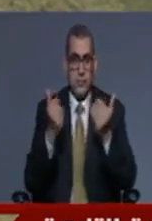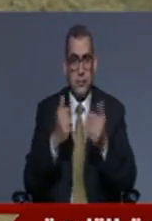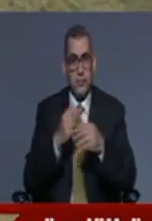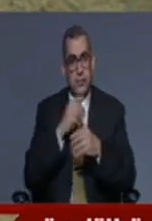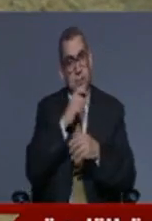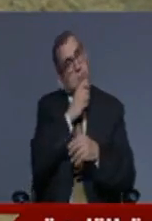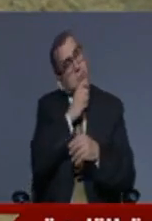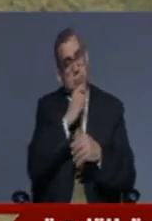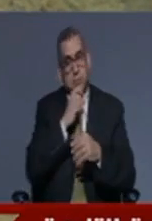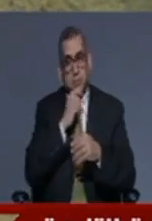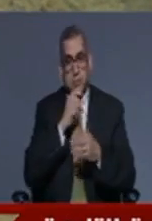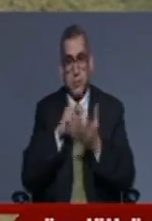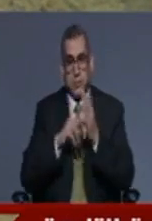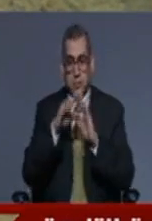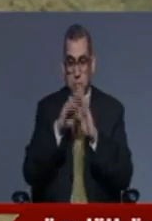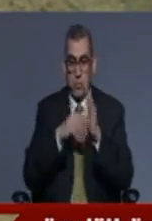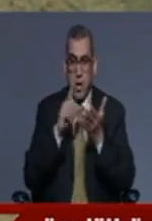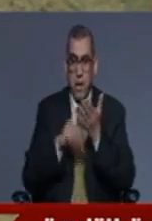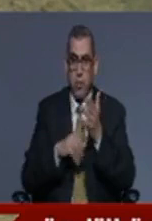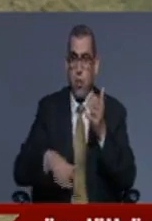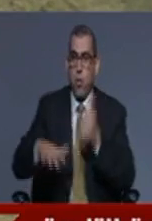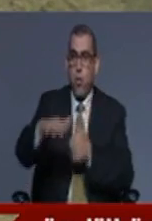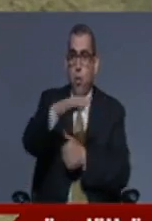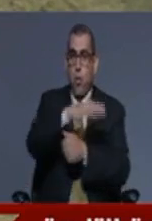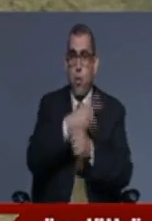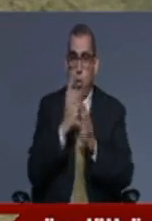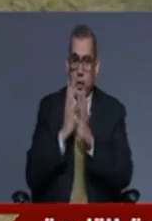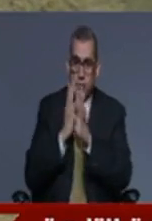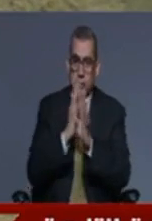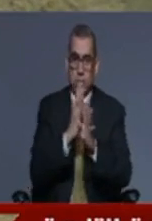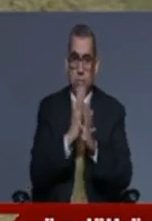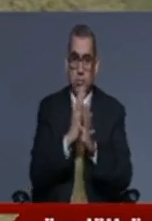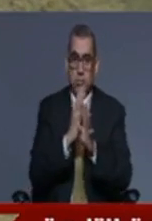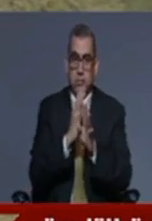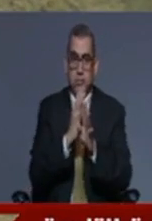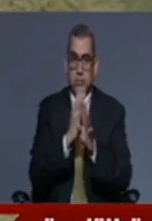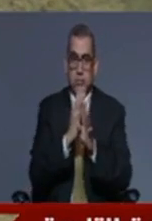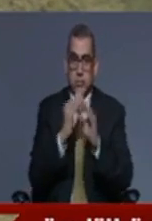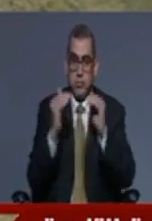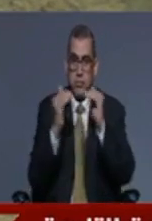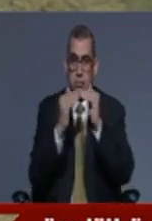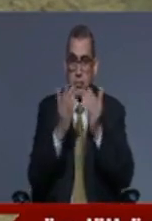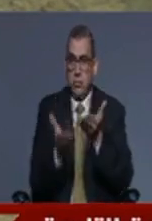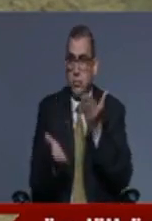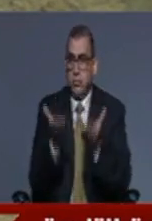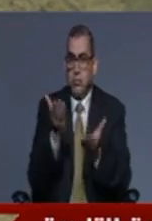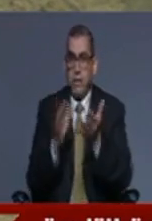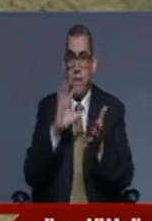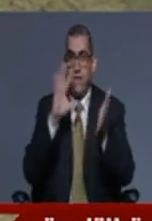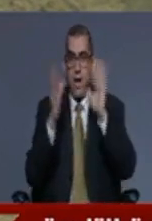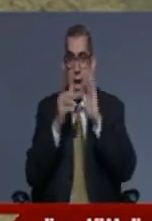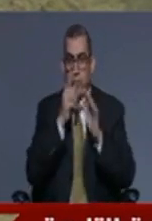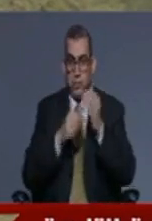والالتفاف حول موقف واحد، وأن نناصر موائمة عالمية